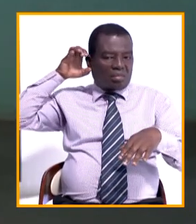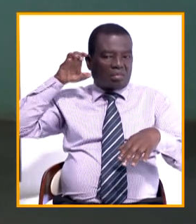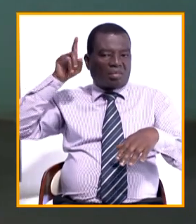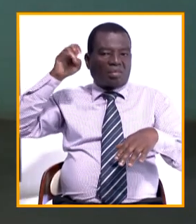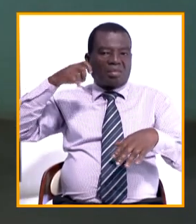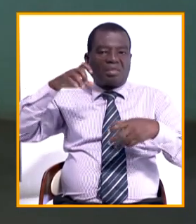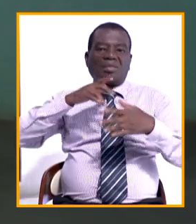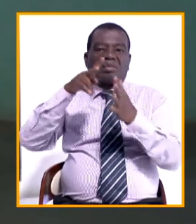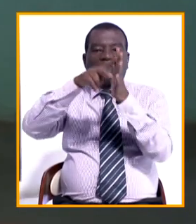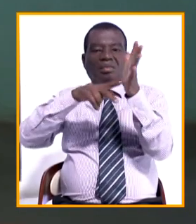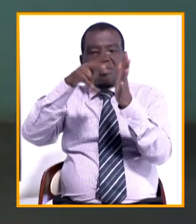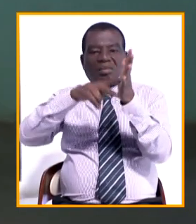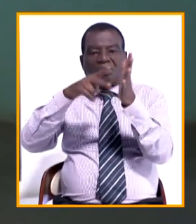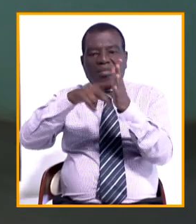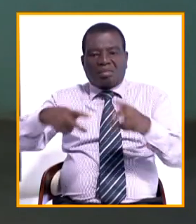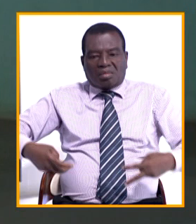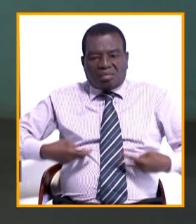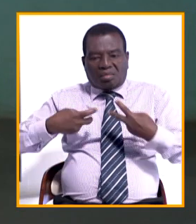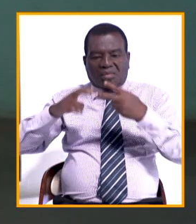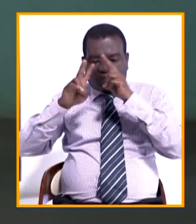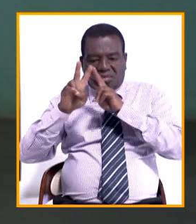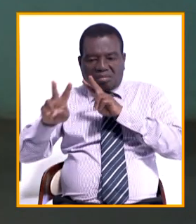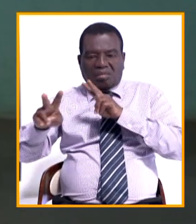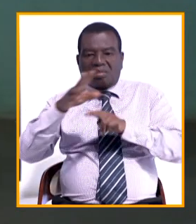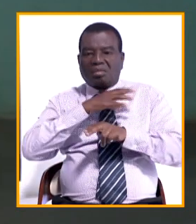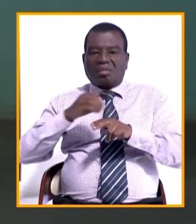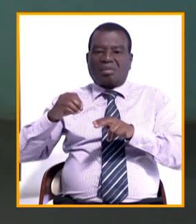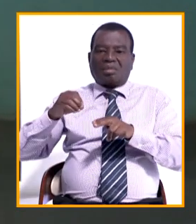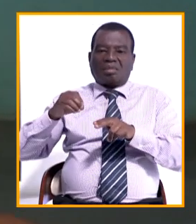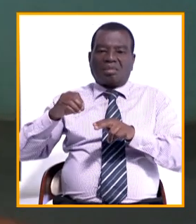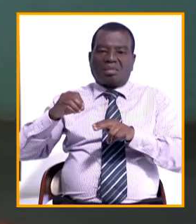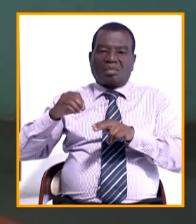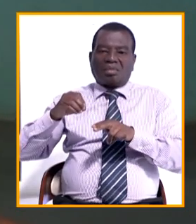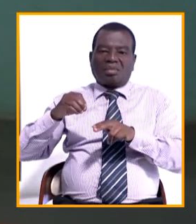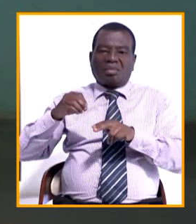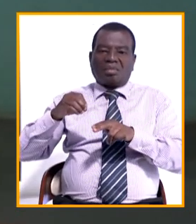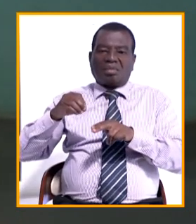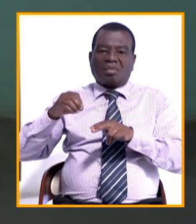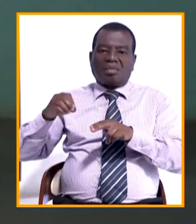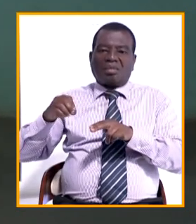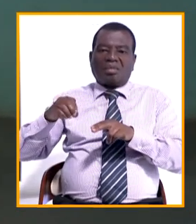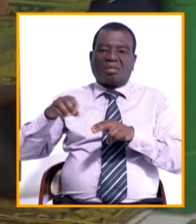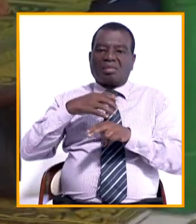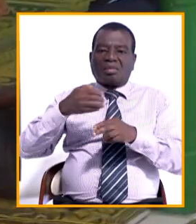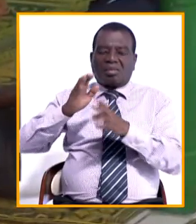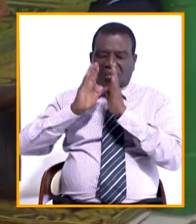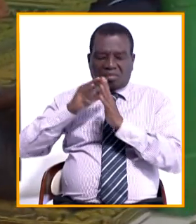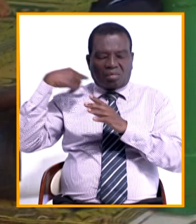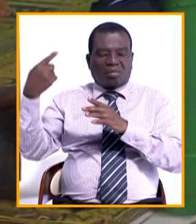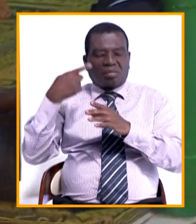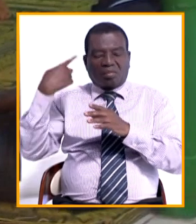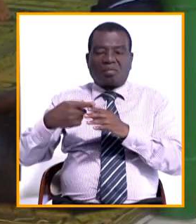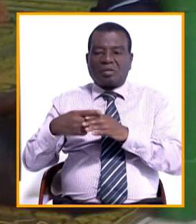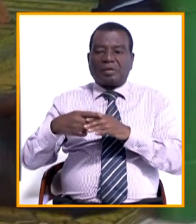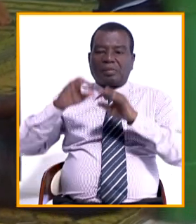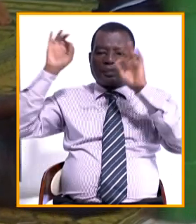de lire la vie du prophète Aslam. Et faire des sadaqat. Les sadaqat, on les fait à tout moment. La commémoration